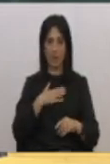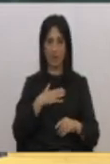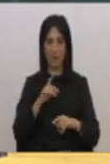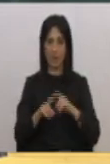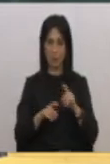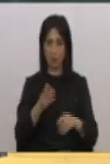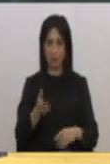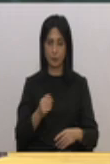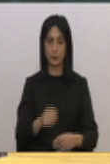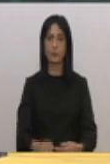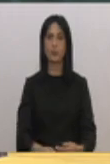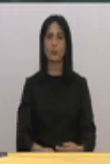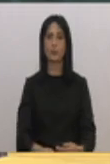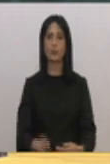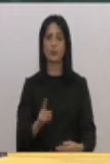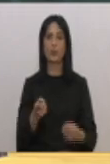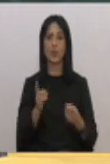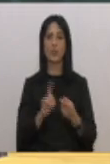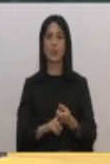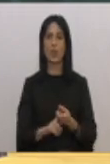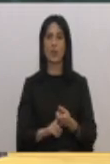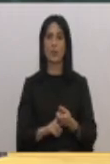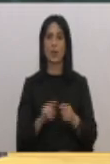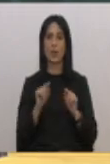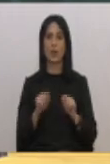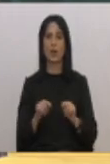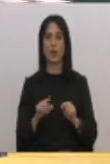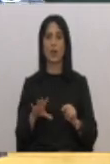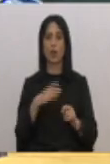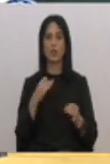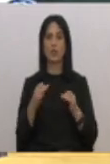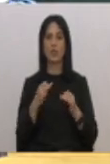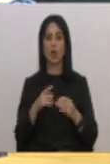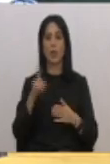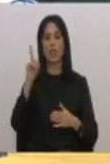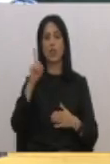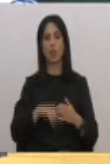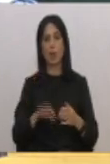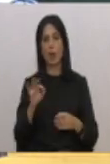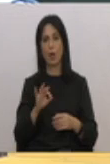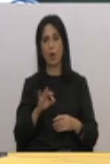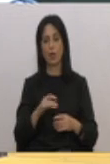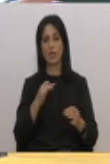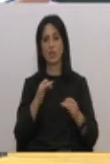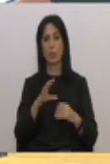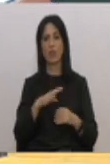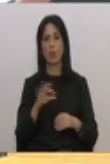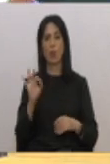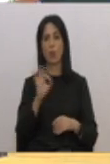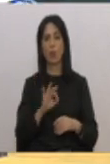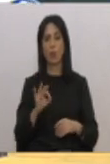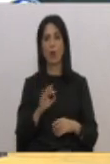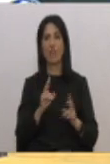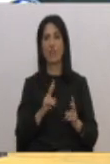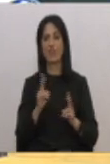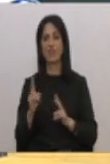ნაბიჯი. Რაც შეეხება აქ იყო საუბარი ნდობაზე, აქ იყო საუბარი ასევე იმაზე, თუ ვინ